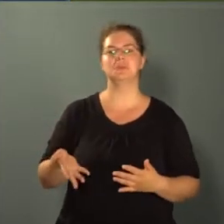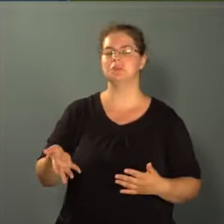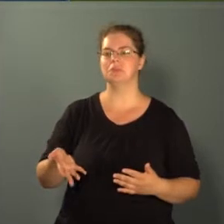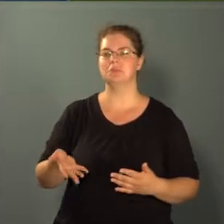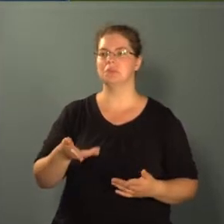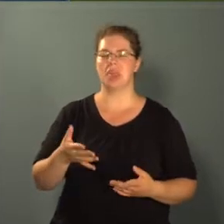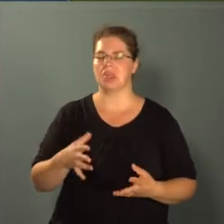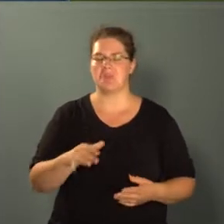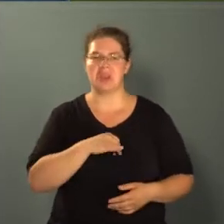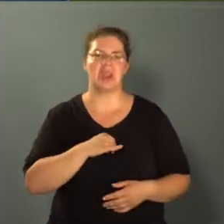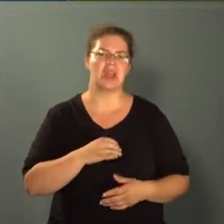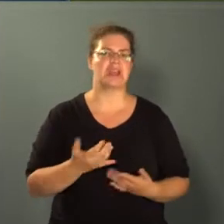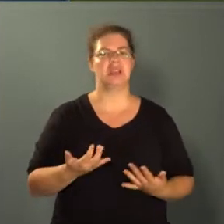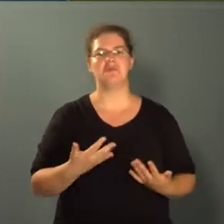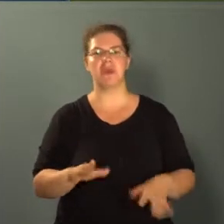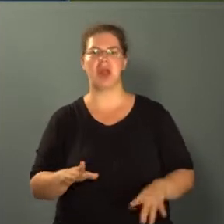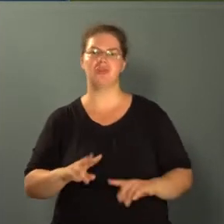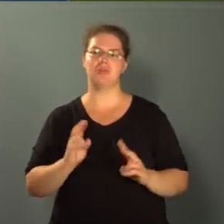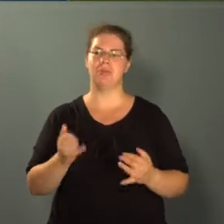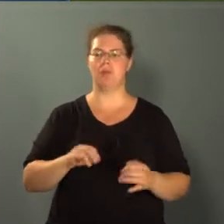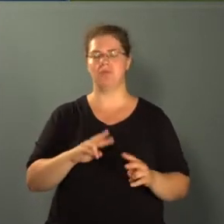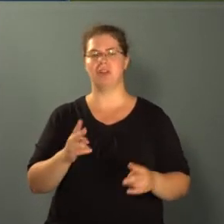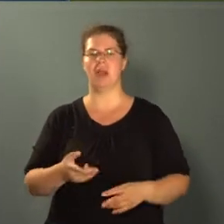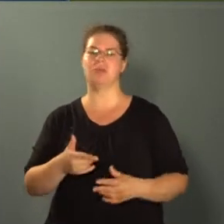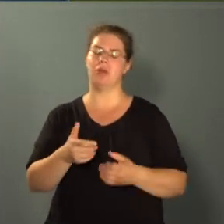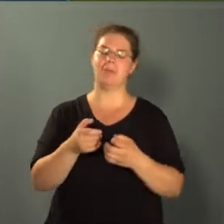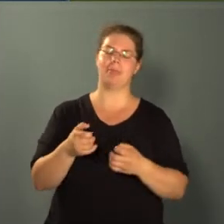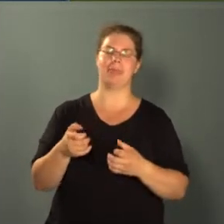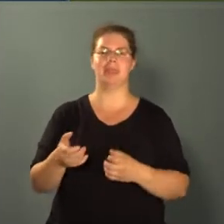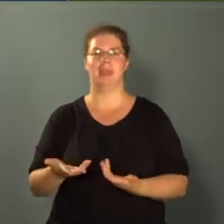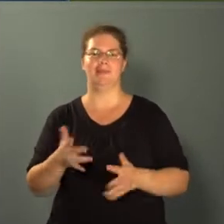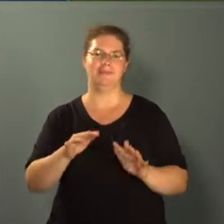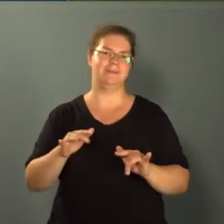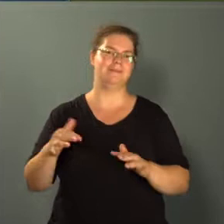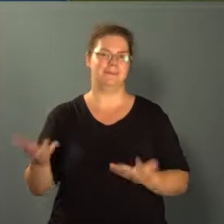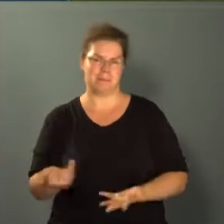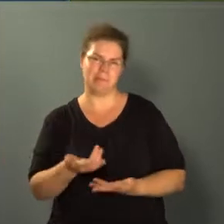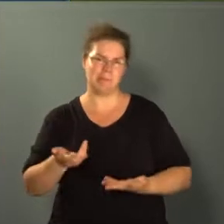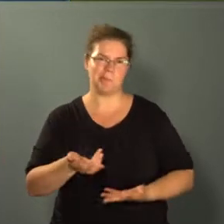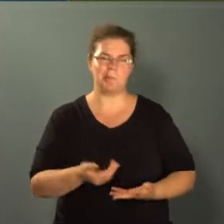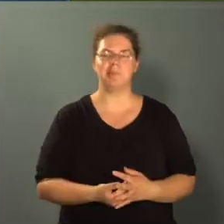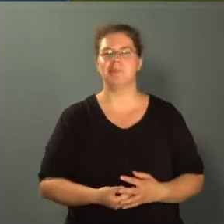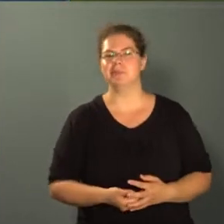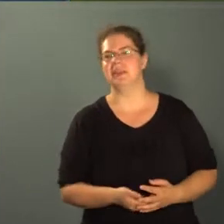csak a kütyük nyomogatása, a telefon nyomogatása, a különböző számítógépes játékok.